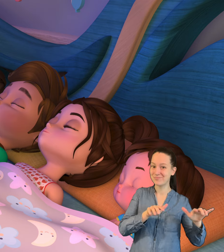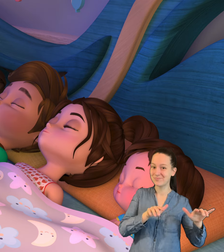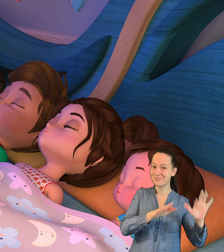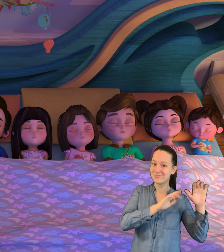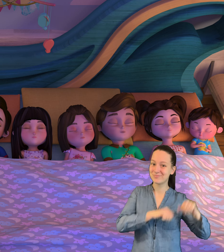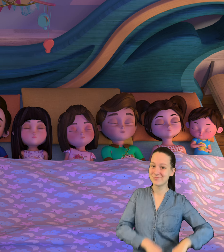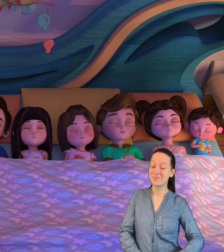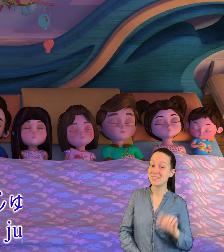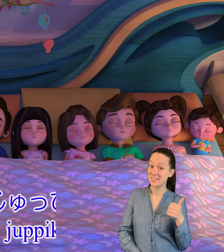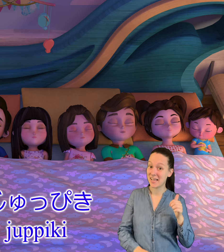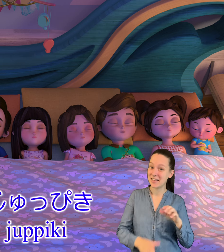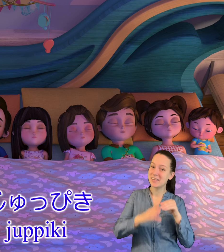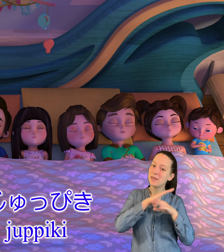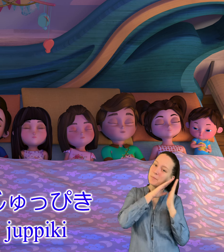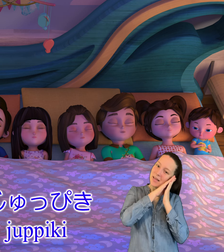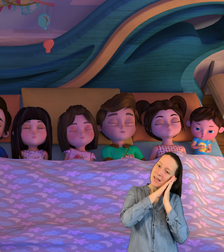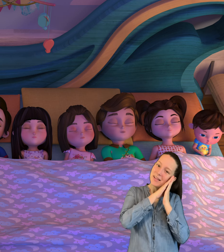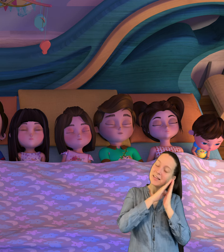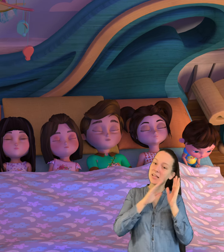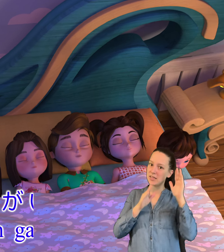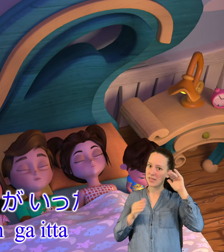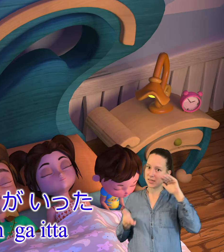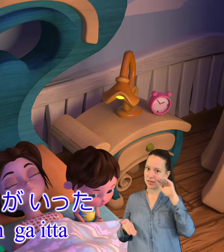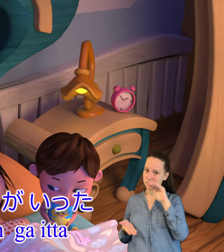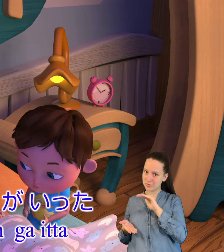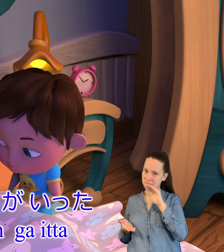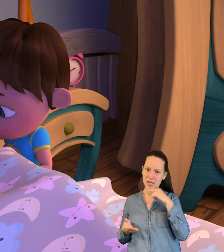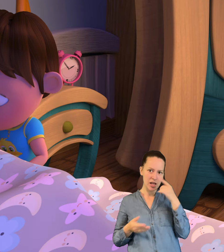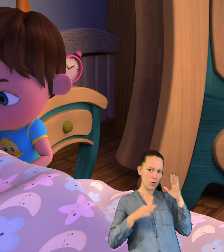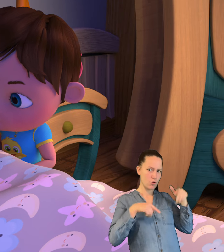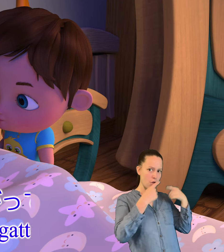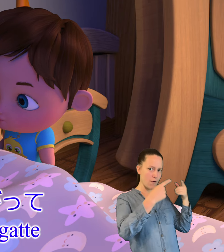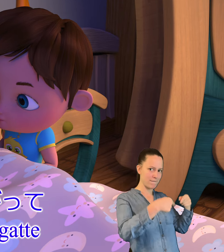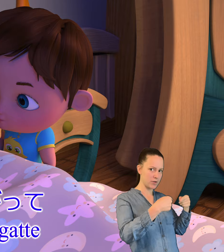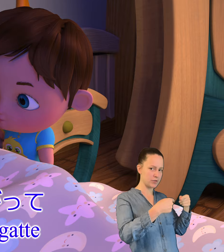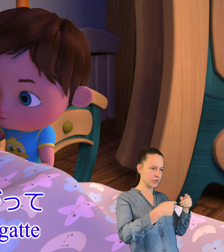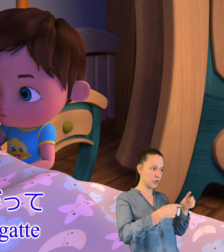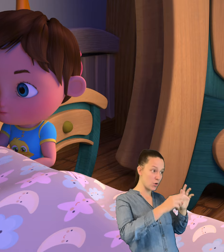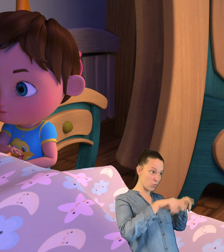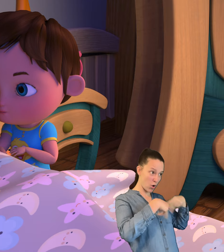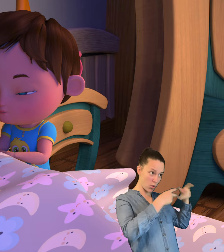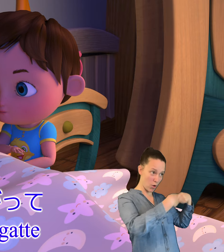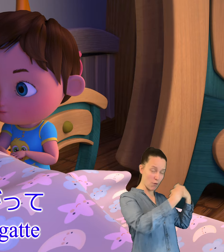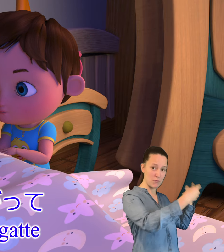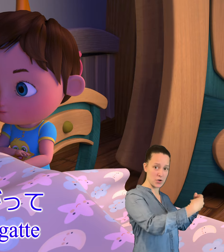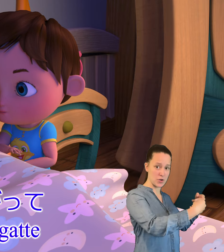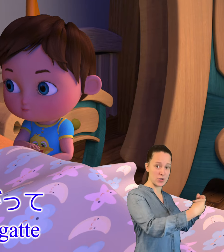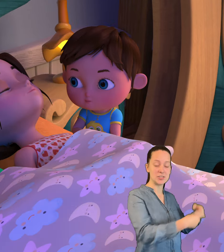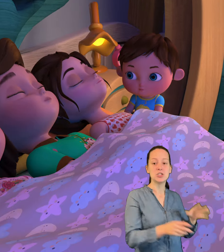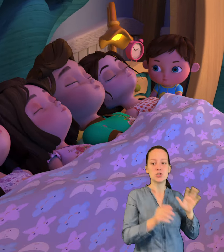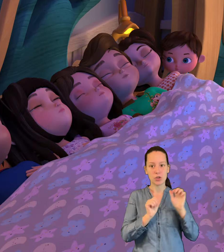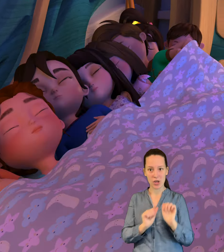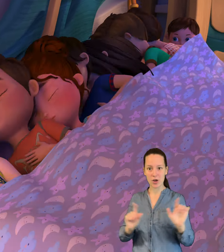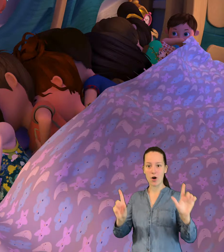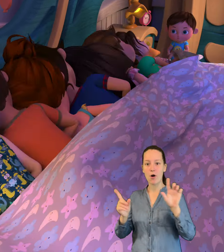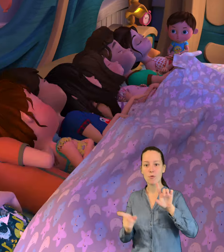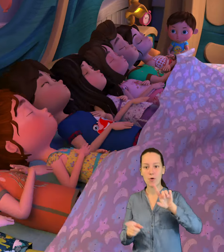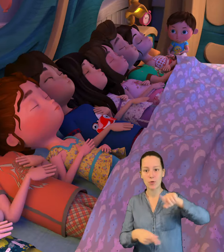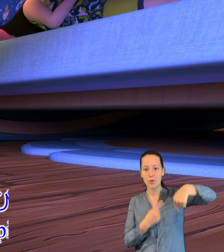匹ベッドに10匹ちびちゃんがった転がって転がって